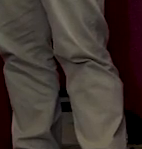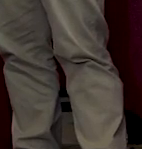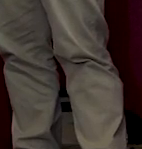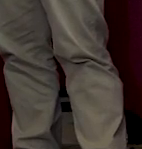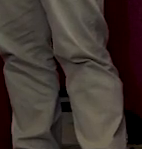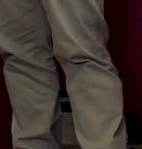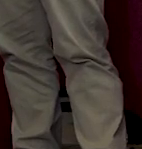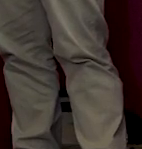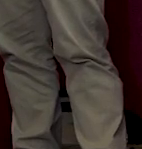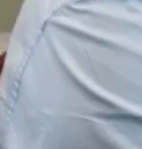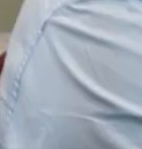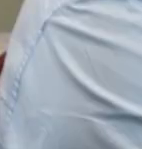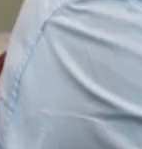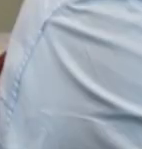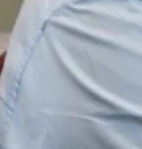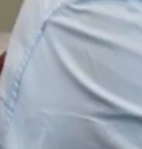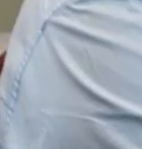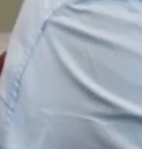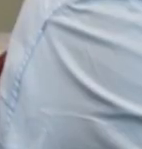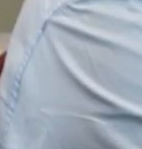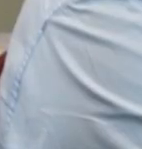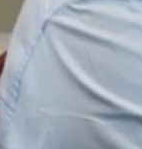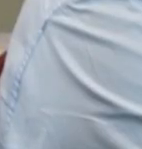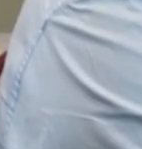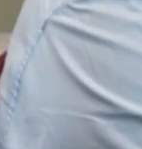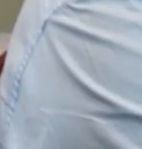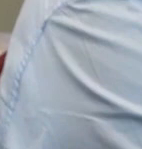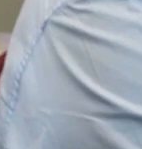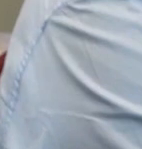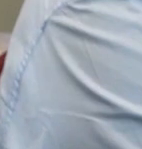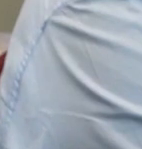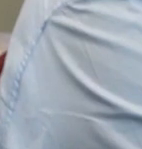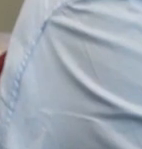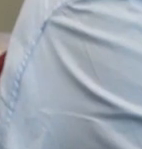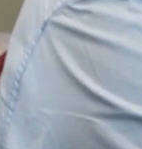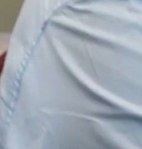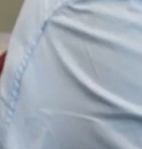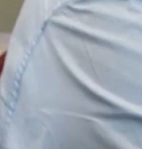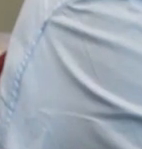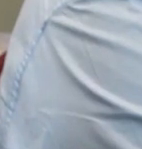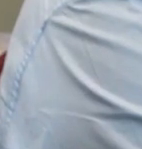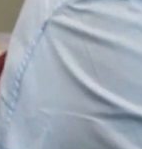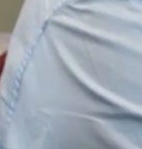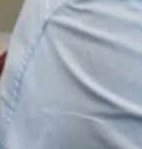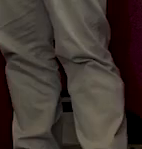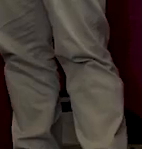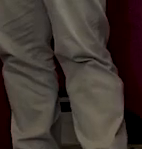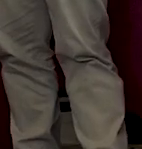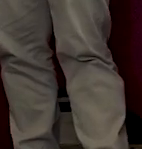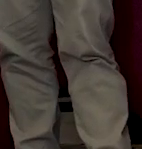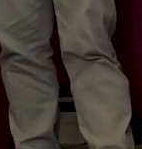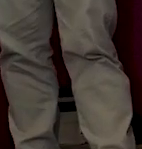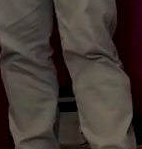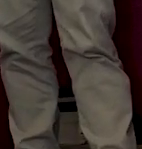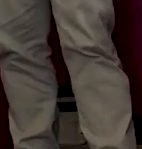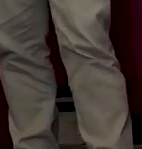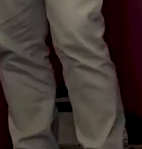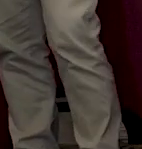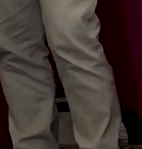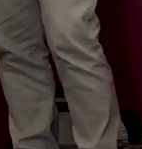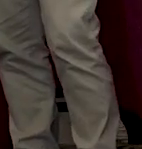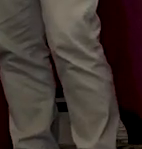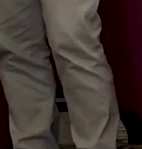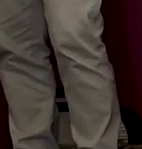tentunya syarat pertama yang masuk ke kami itu adalah proses hukum harus berjalan Jadi harus lapor polisi dulu